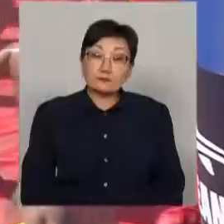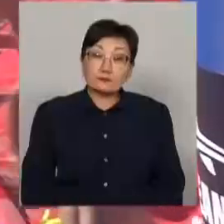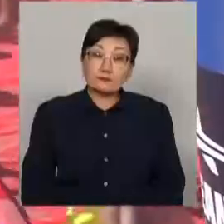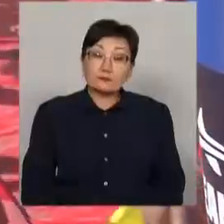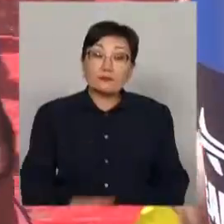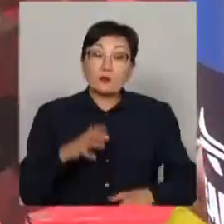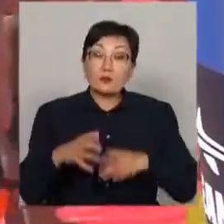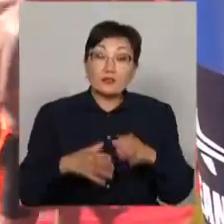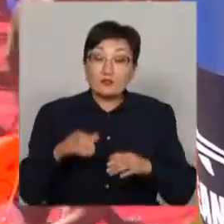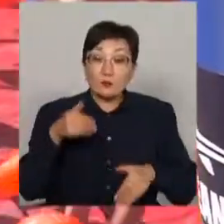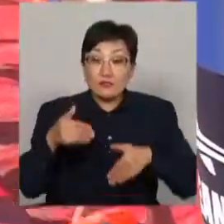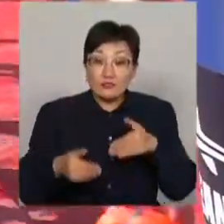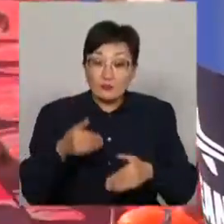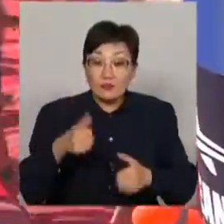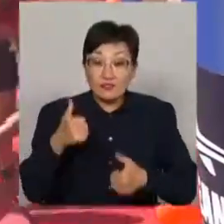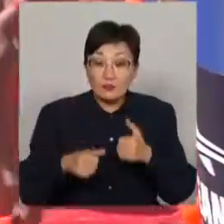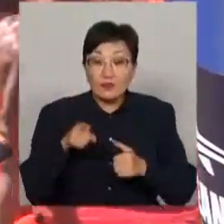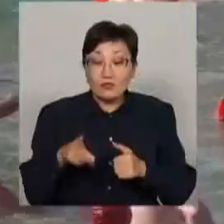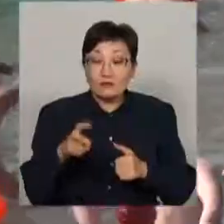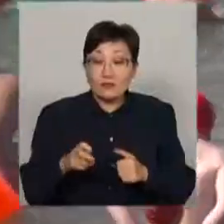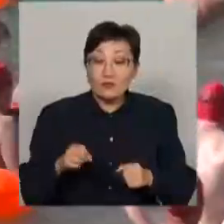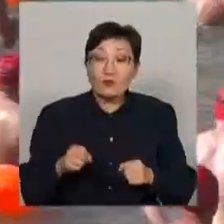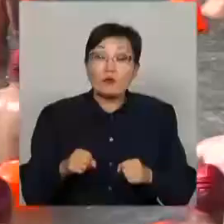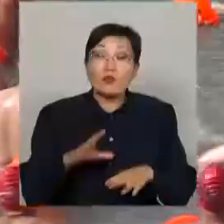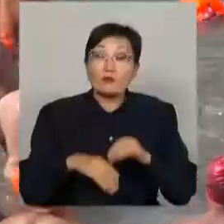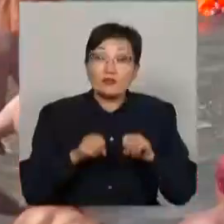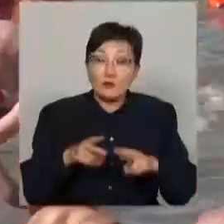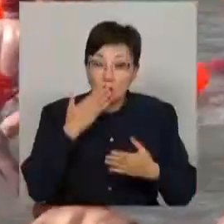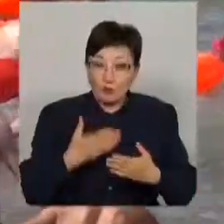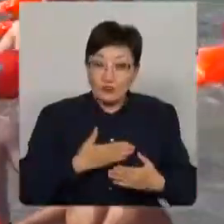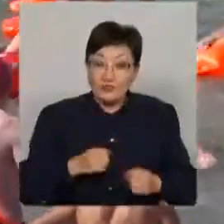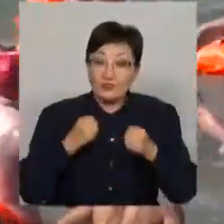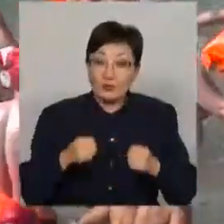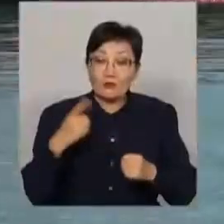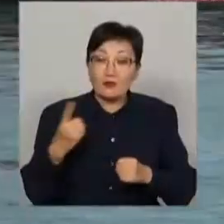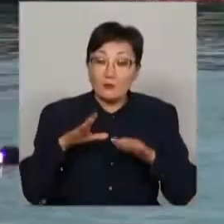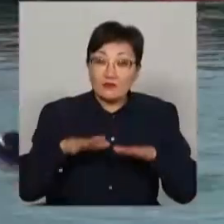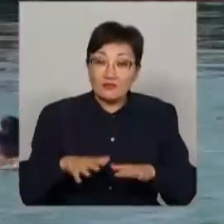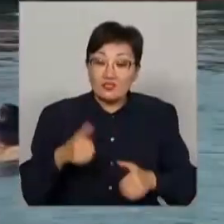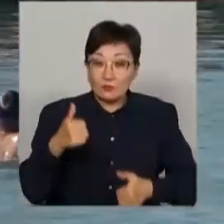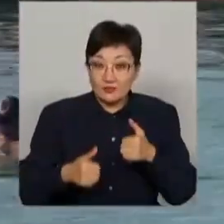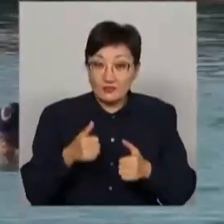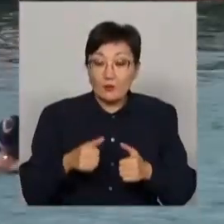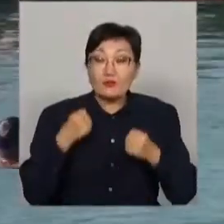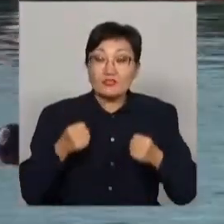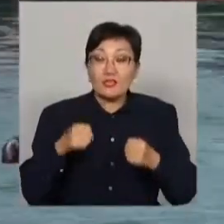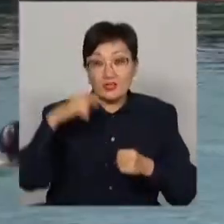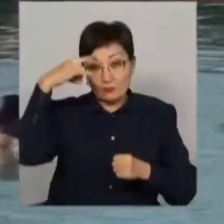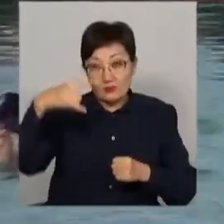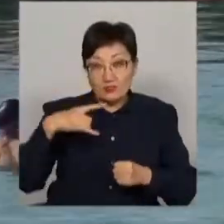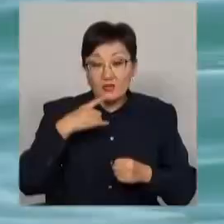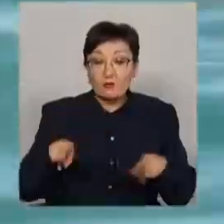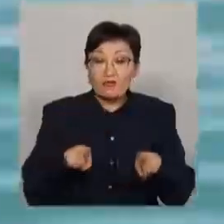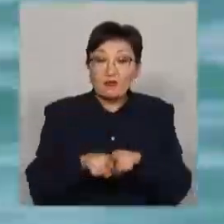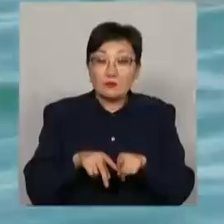В международном заплыве состязались 1200 профессионалов и любителей спорта. За первое место соревновались спортсмены из Казахстана, а